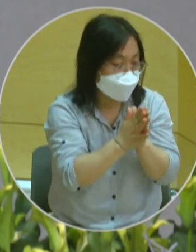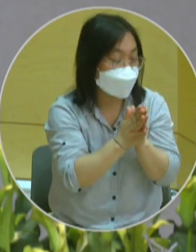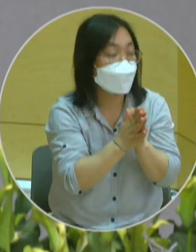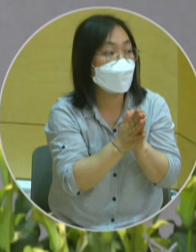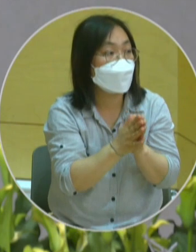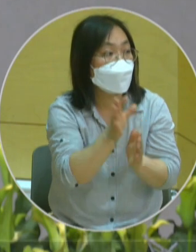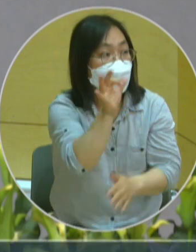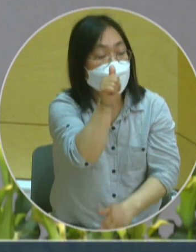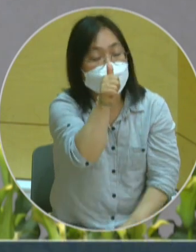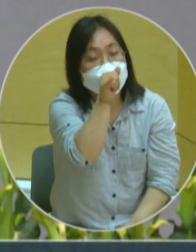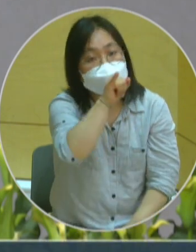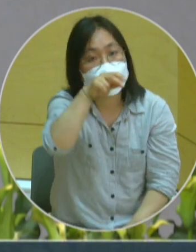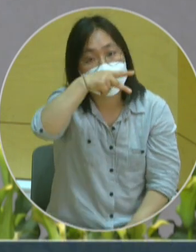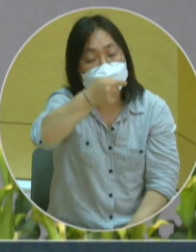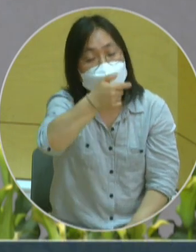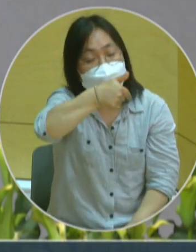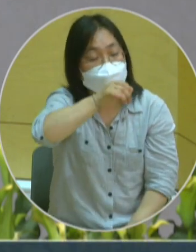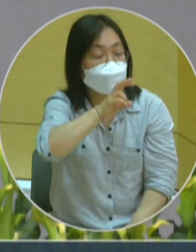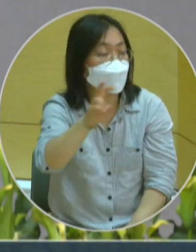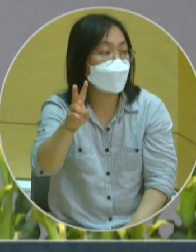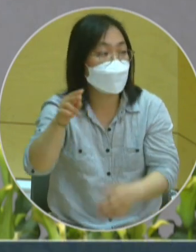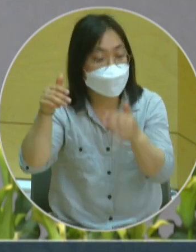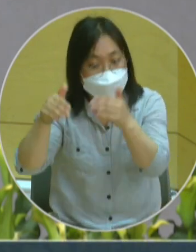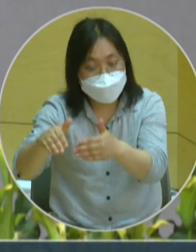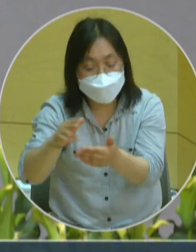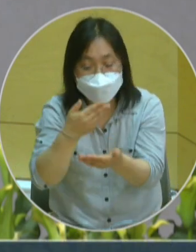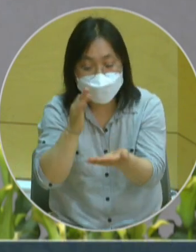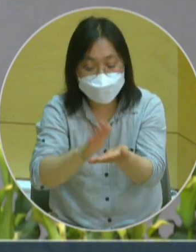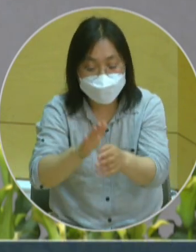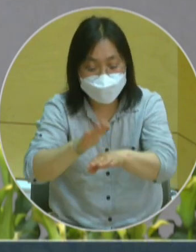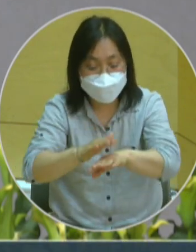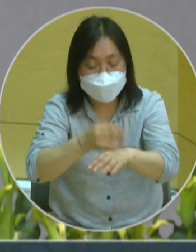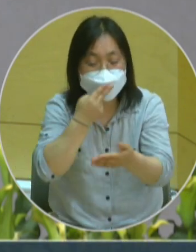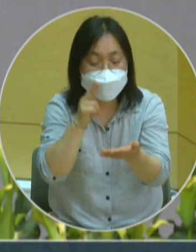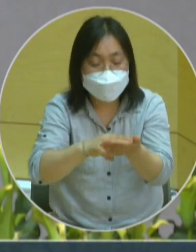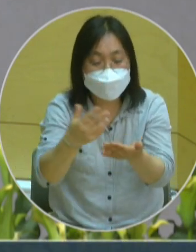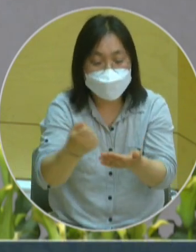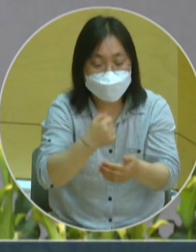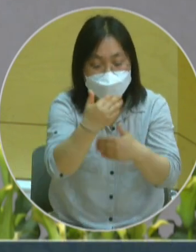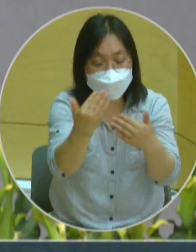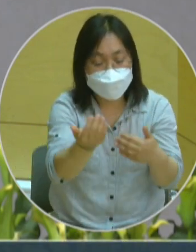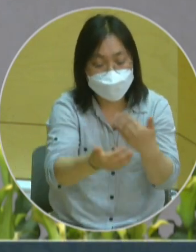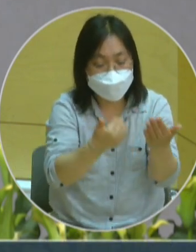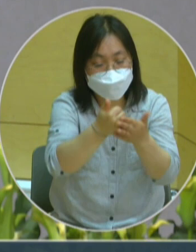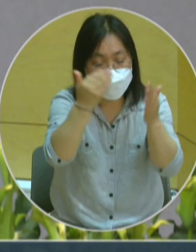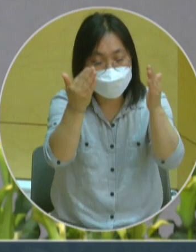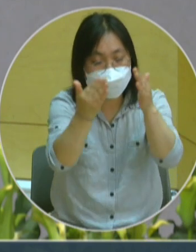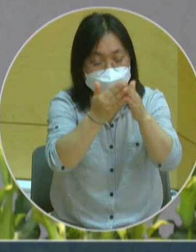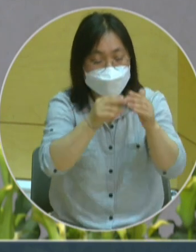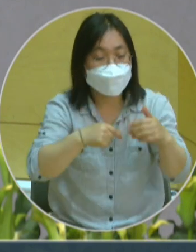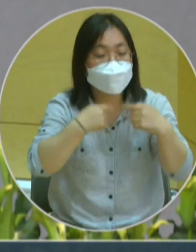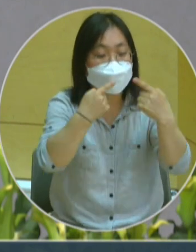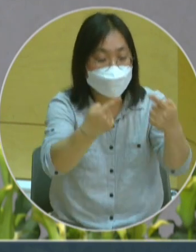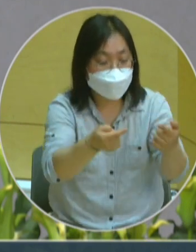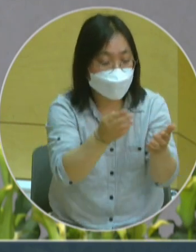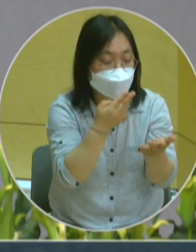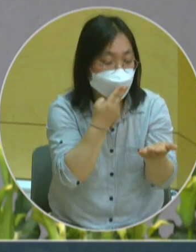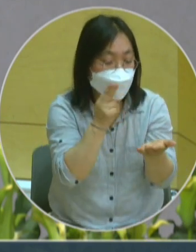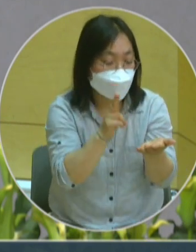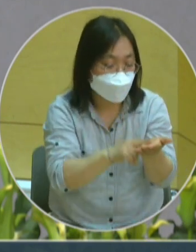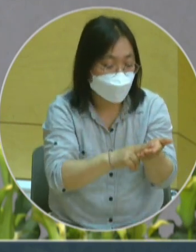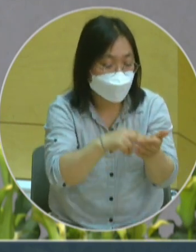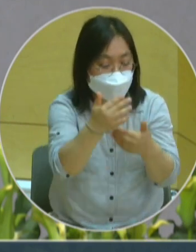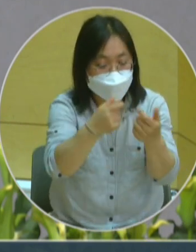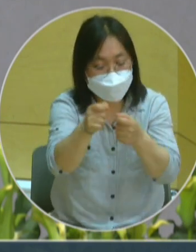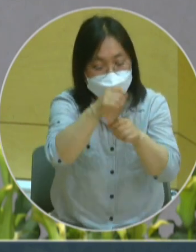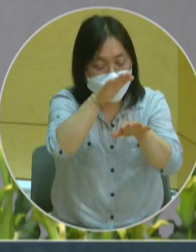있습니다. 히스기야가 사자의 손에서 편지를 받아보고 여호와의 성전에 올라가서 히스기야가 그 편지를 여호와 앞에